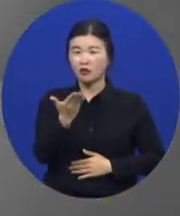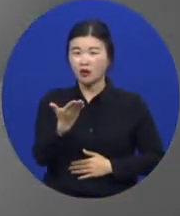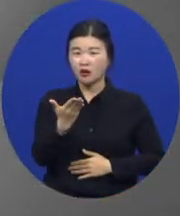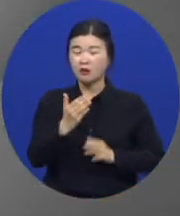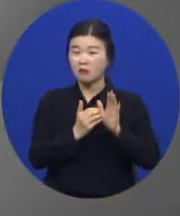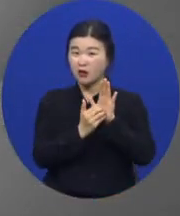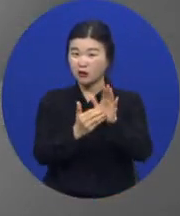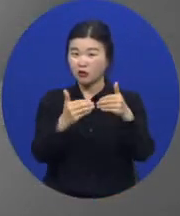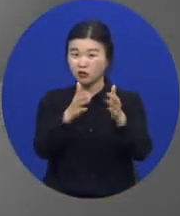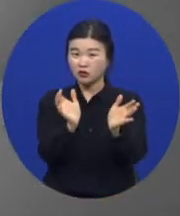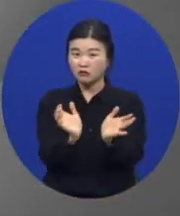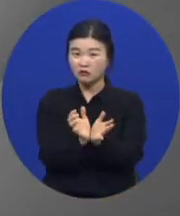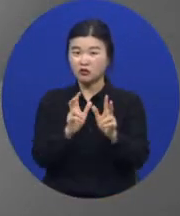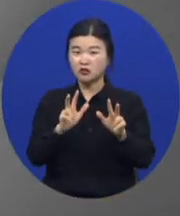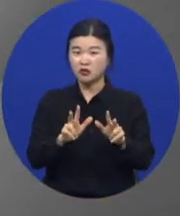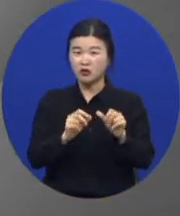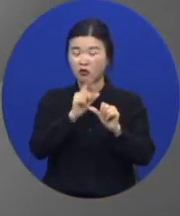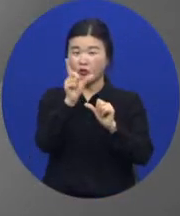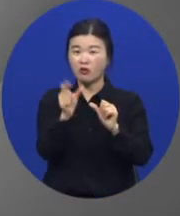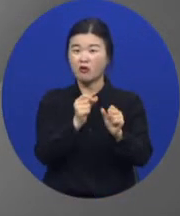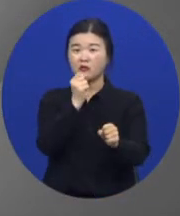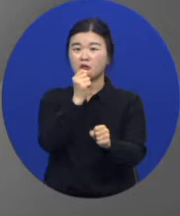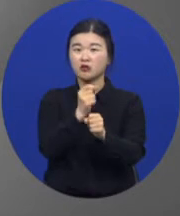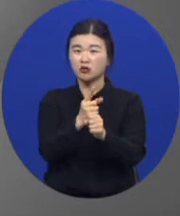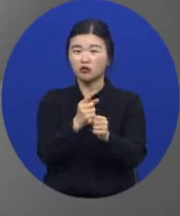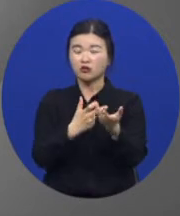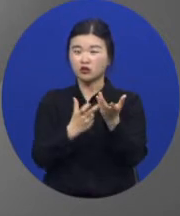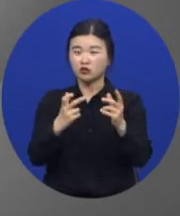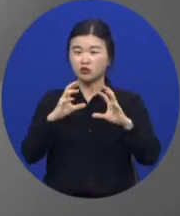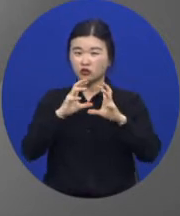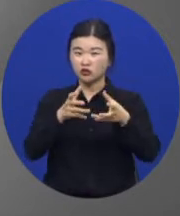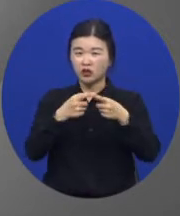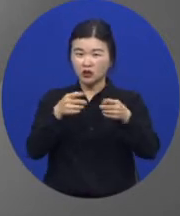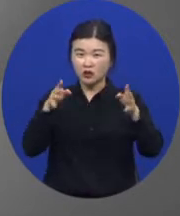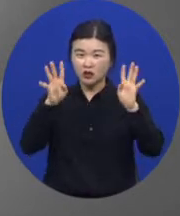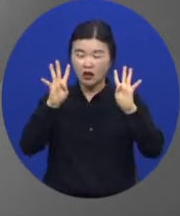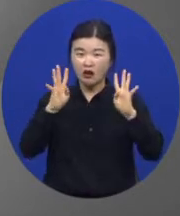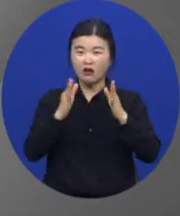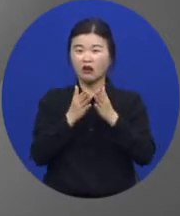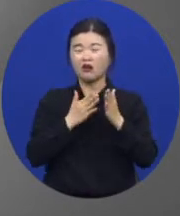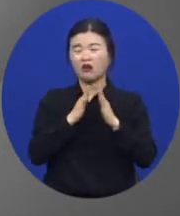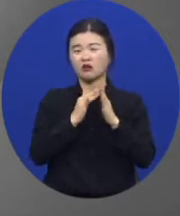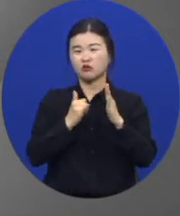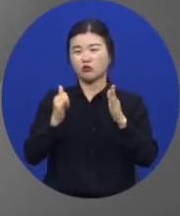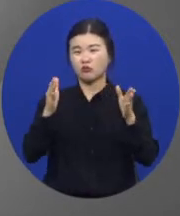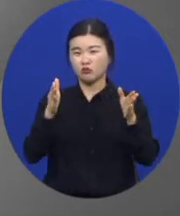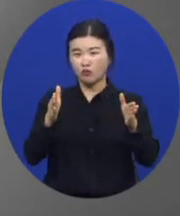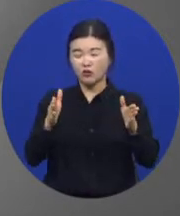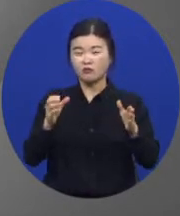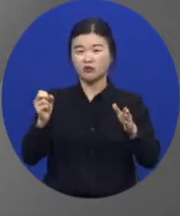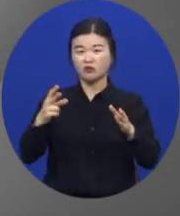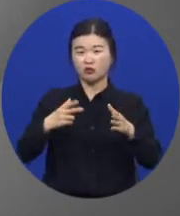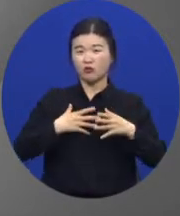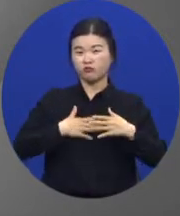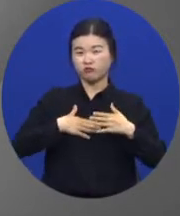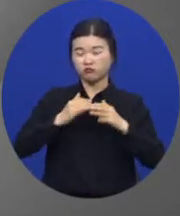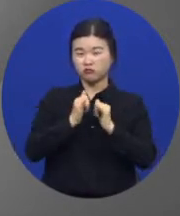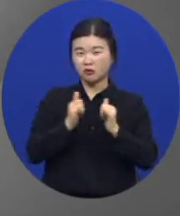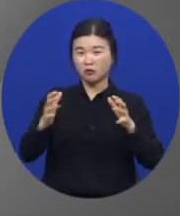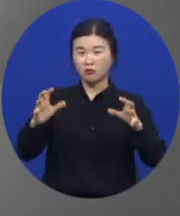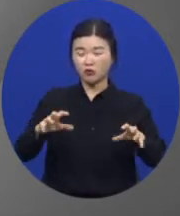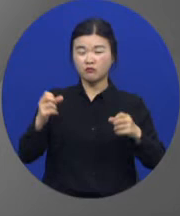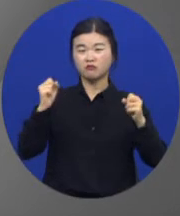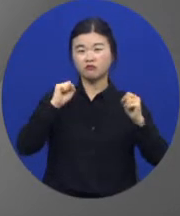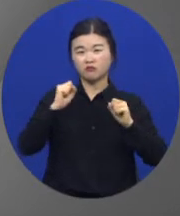방역당국은 이번달 이어진 지역 감염이 제주국제대 레슬링 부와 가족 무인 목욕탕 등 5개 집단 감염 으로